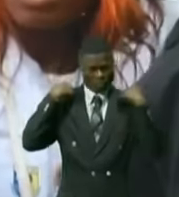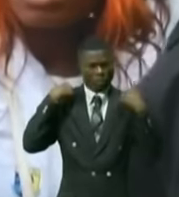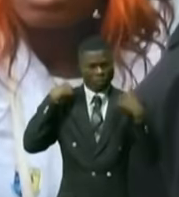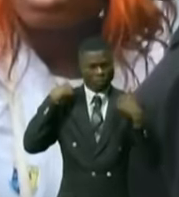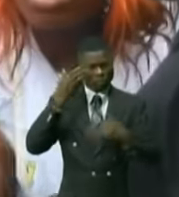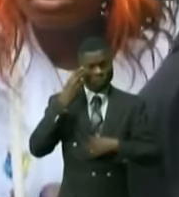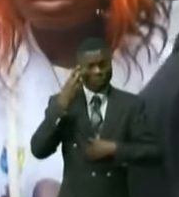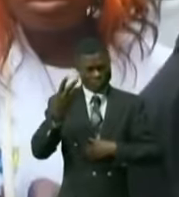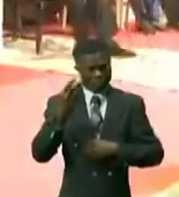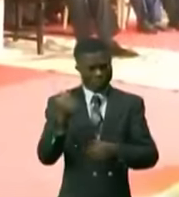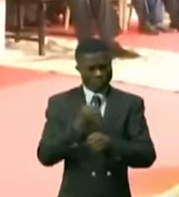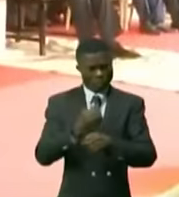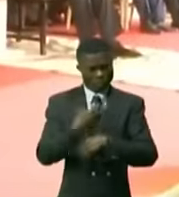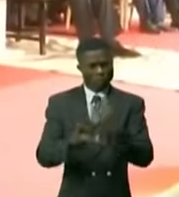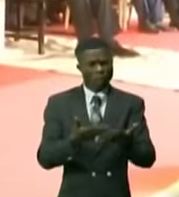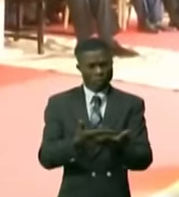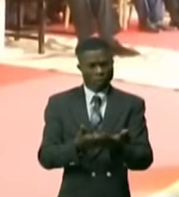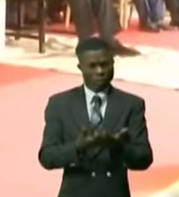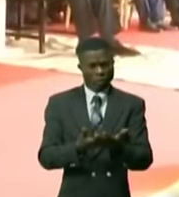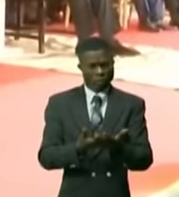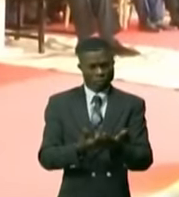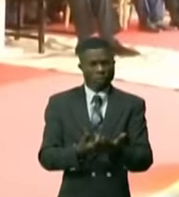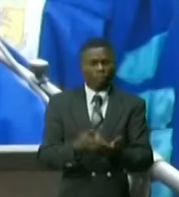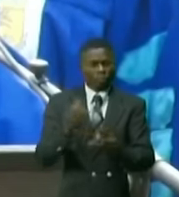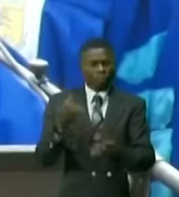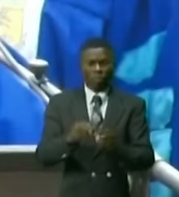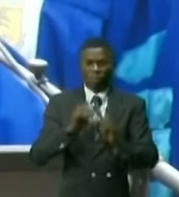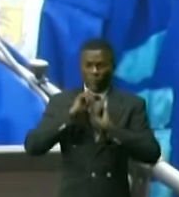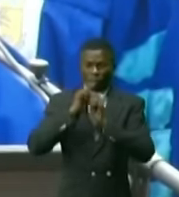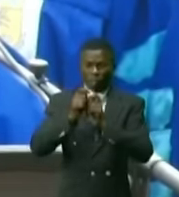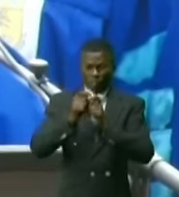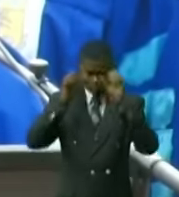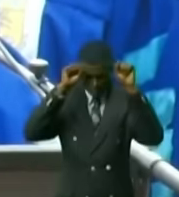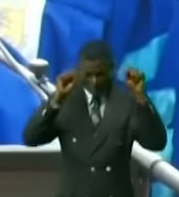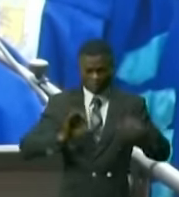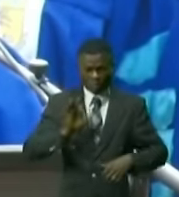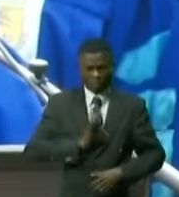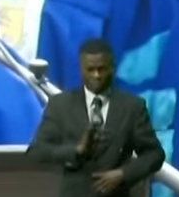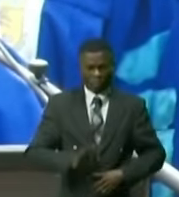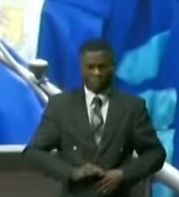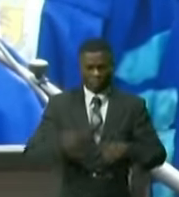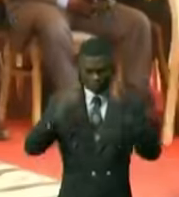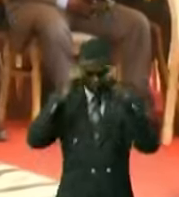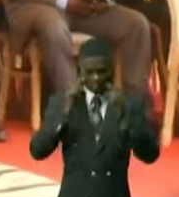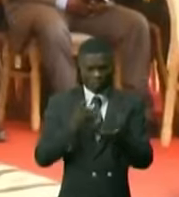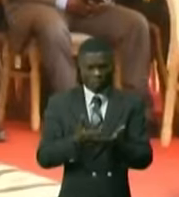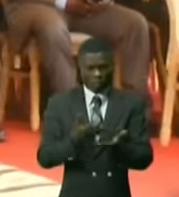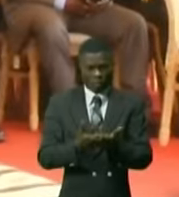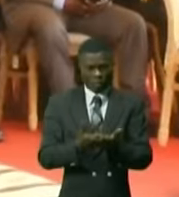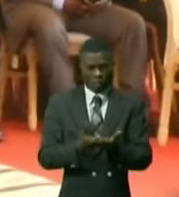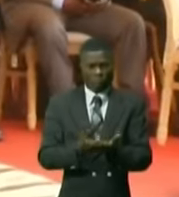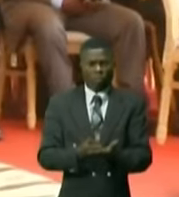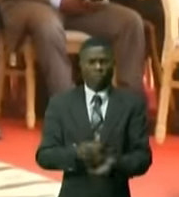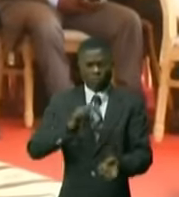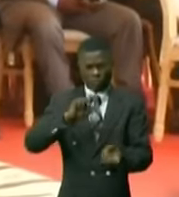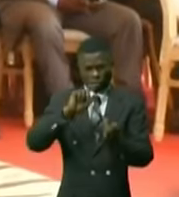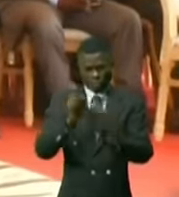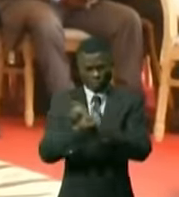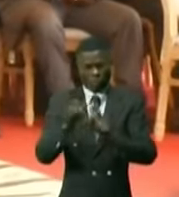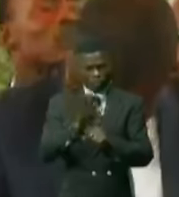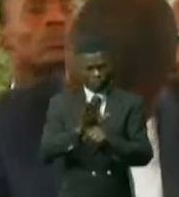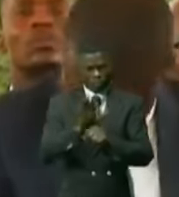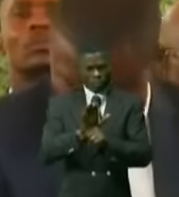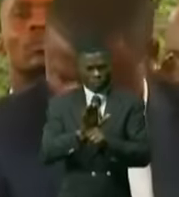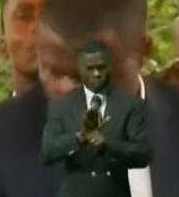par rapport à ses œuvres en fait. Cet acte du chef de l'État, son engagement et sa détermination à initier des réformes dans le